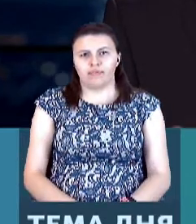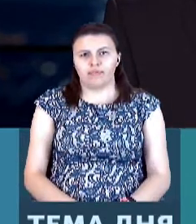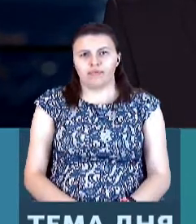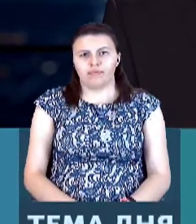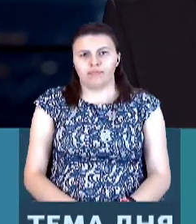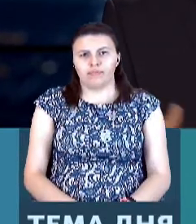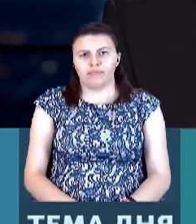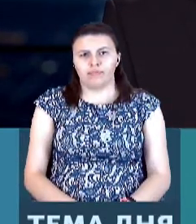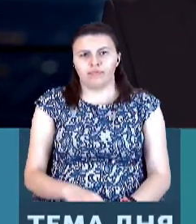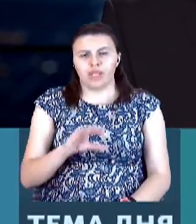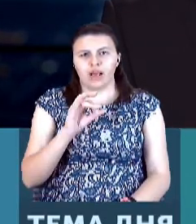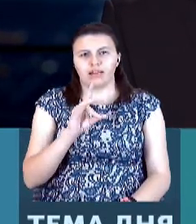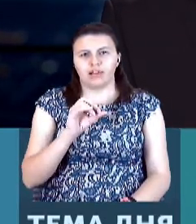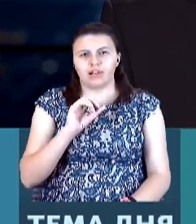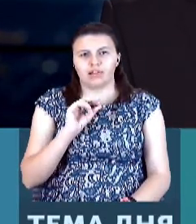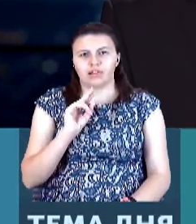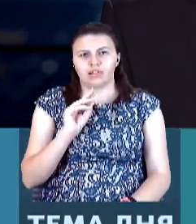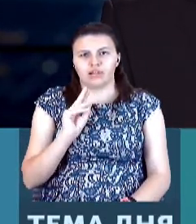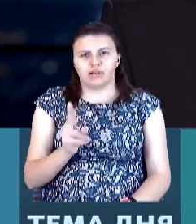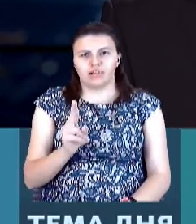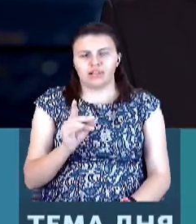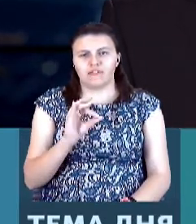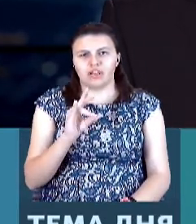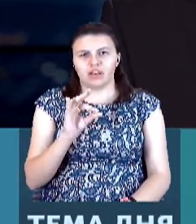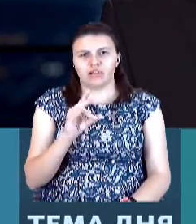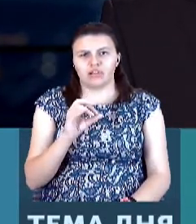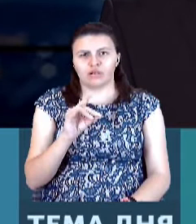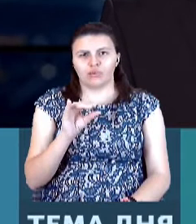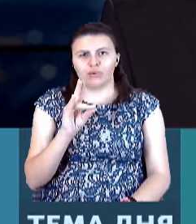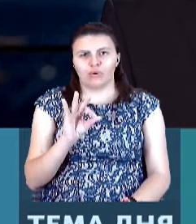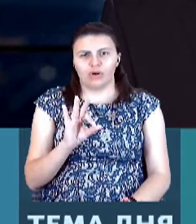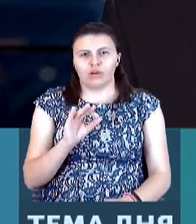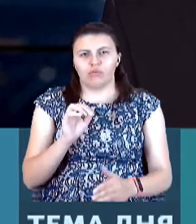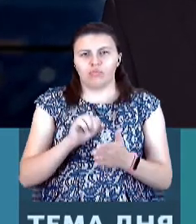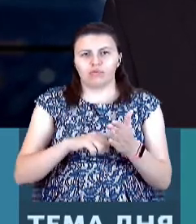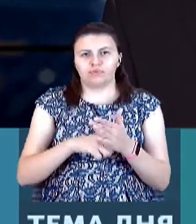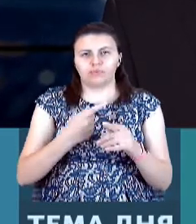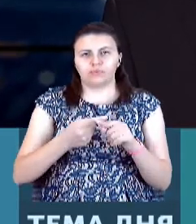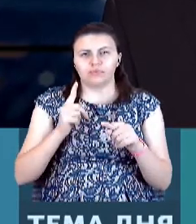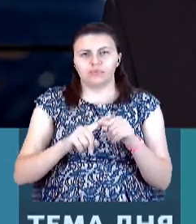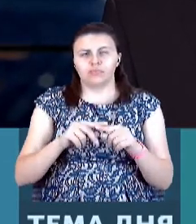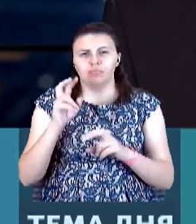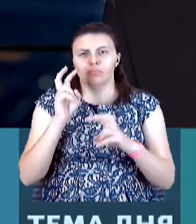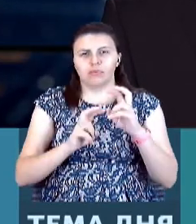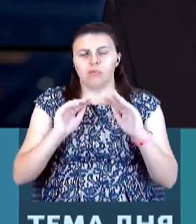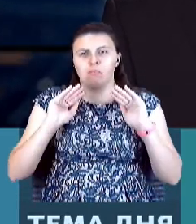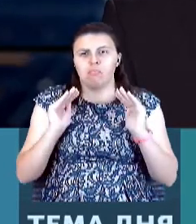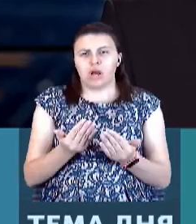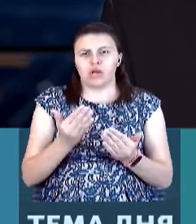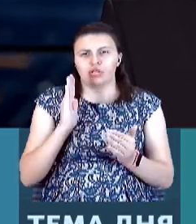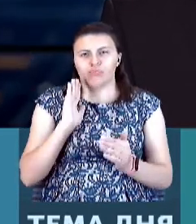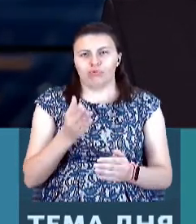і от аналітик Concord Capital Євгеній Ахтирко вважає, що через це у підприємств буде залишатись менше коштів на